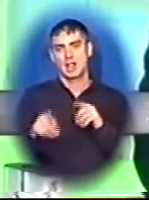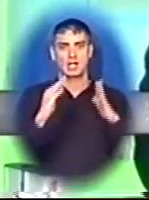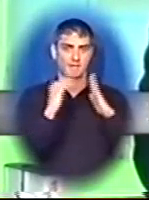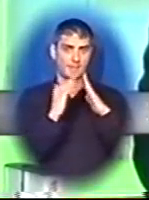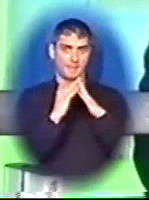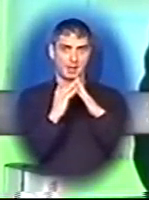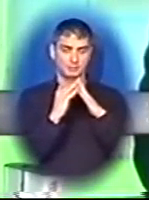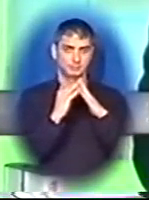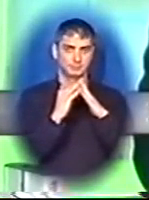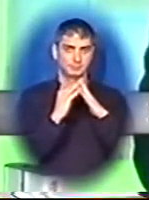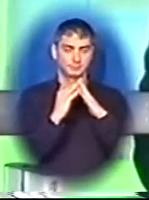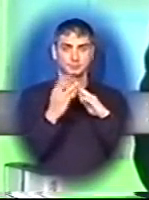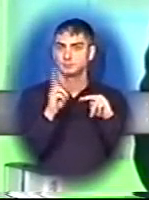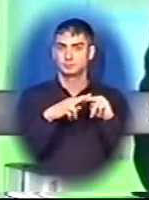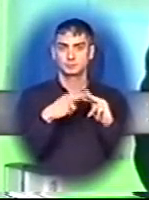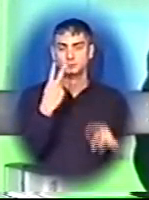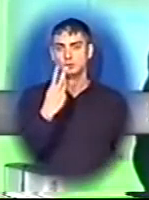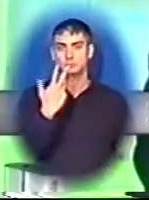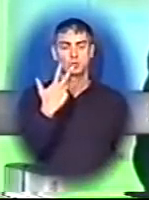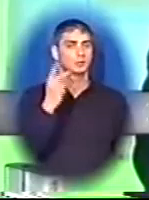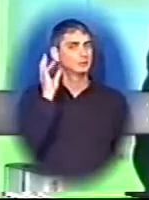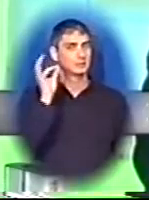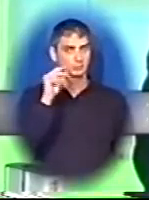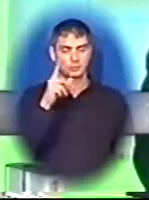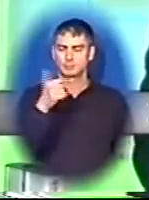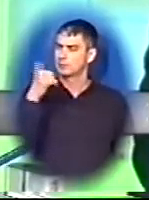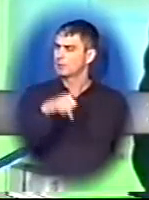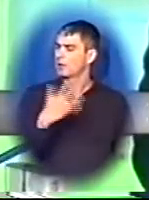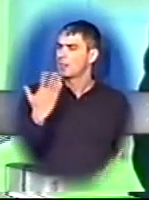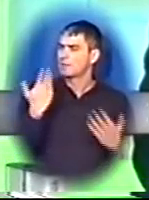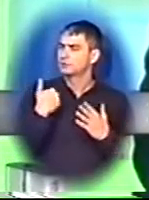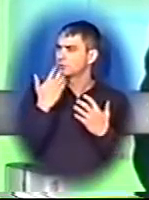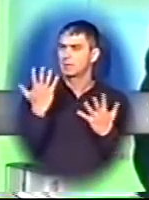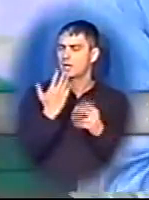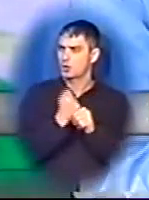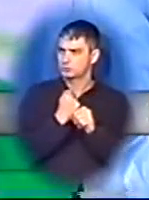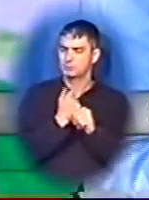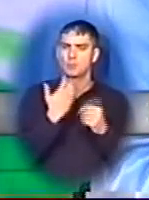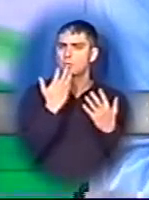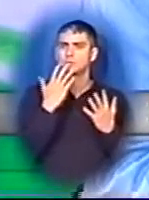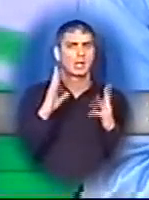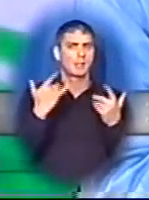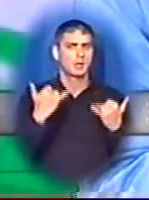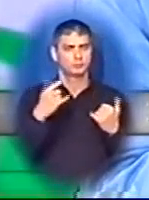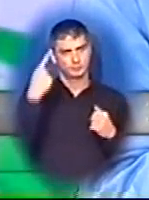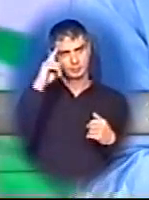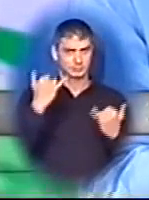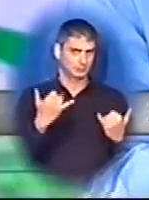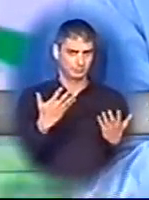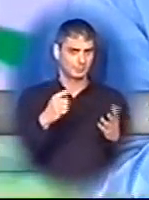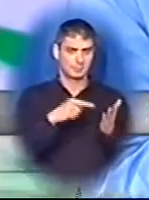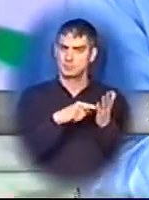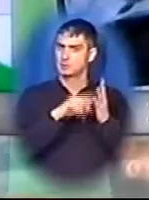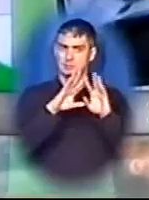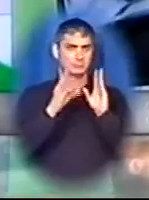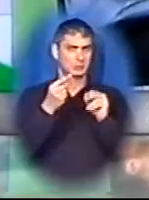בבית, ואחרי שניים, שלושה צלצולים, אתה מנתק את השיחה. לפני שאנחנו מסבירים איך אנחנו עושים את זה, בוא רגע נסביר למה עכשיו אתם מוציאים את זה לשוק, כי בסך